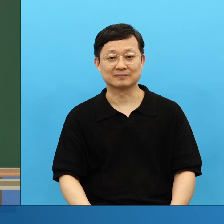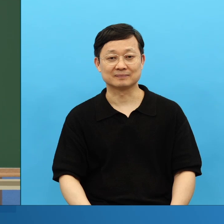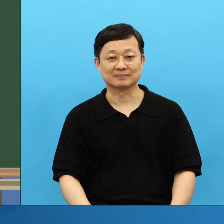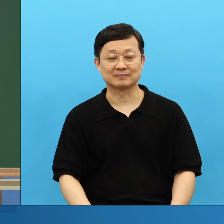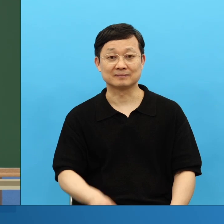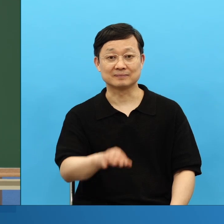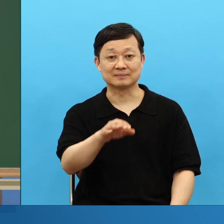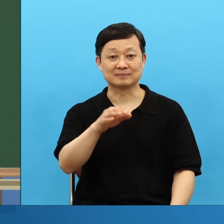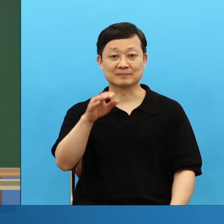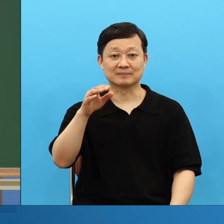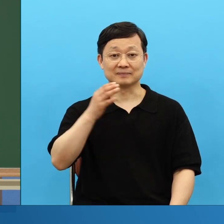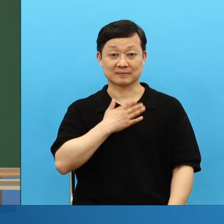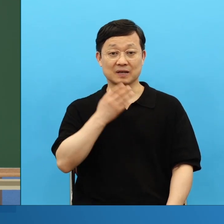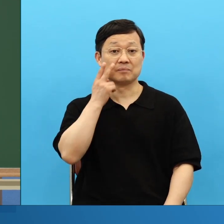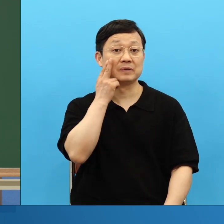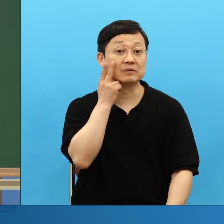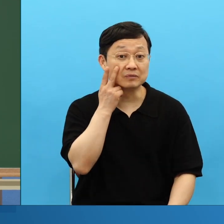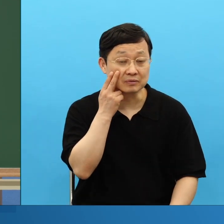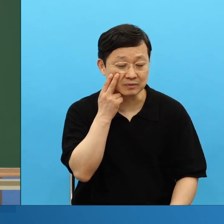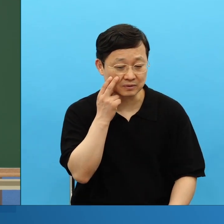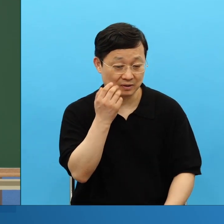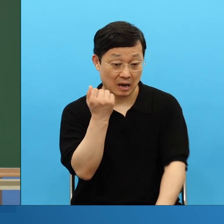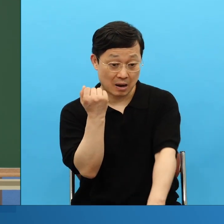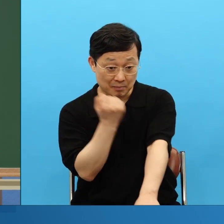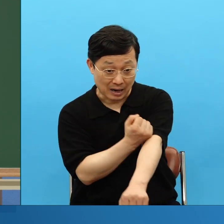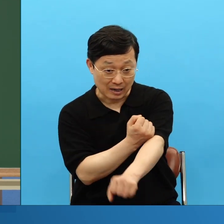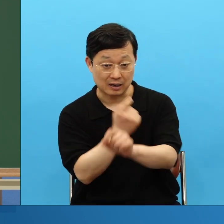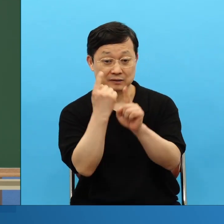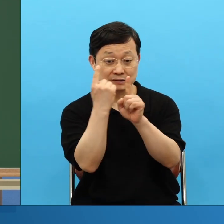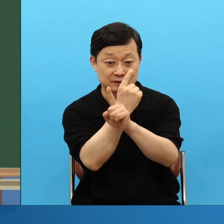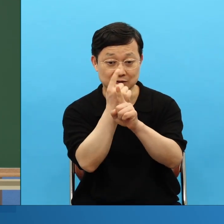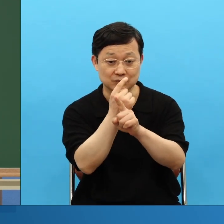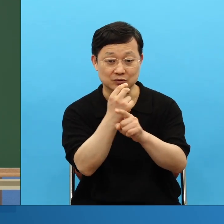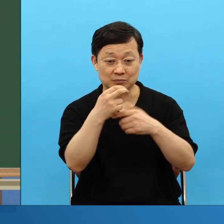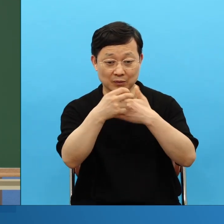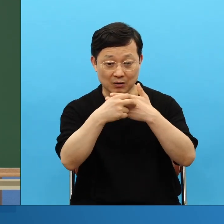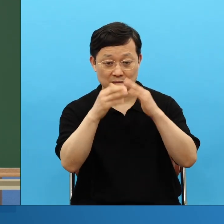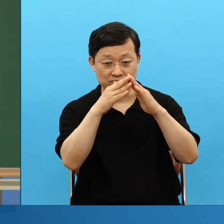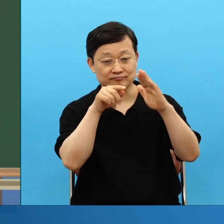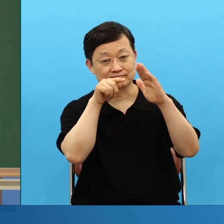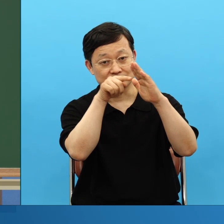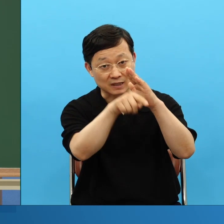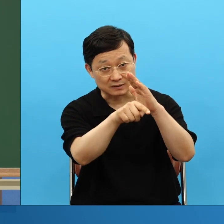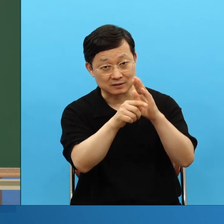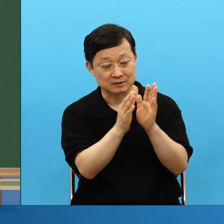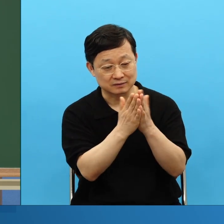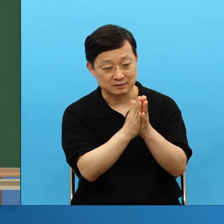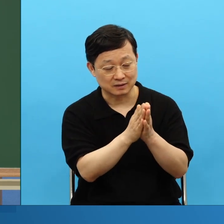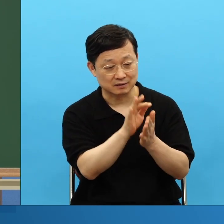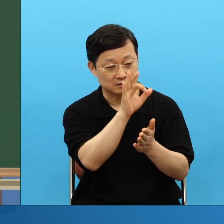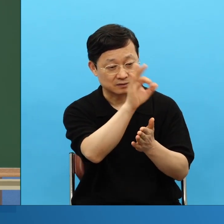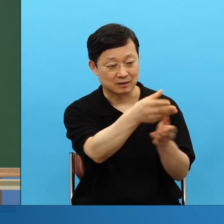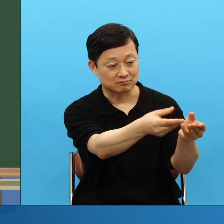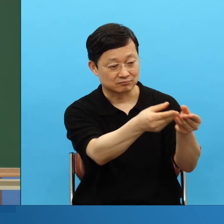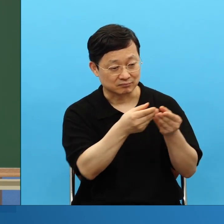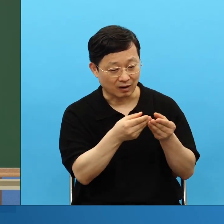중독자들이 생활하고 치료 재활하는 곳에 가서 책을 하나 이렇게 받아왔다, 이렇게 이야기를